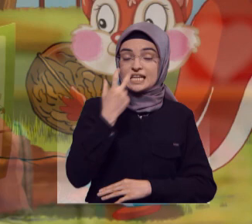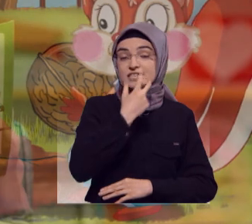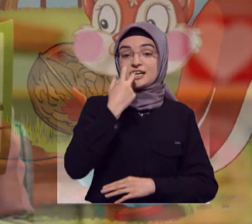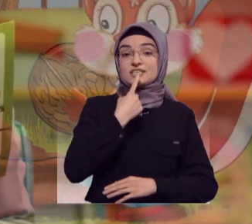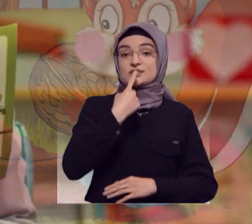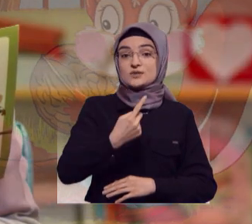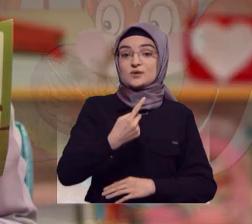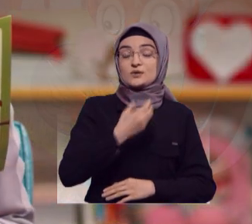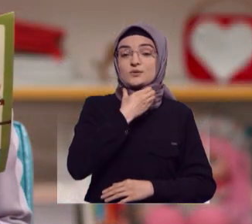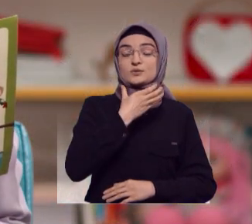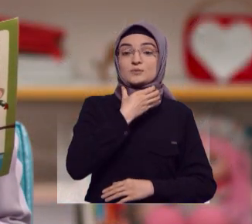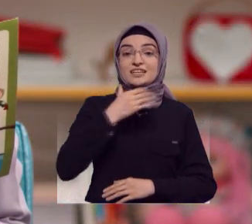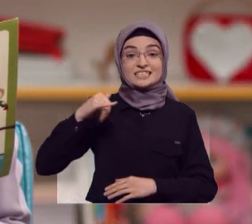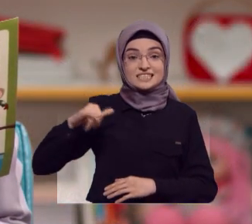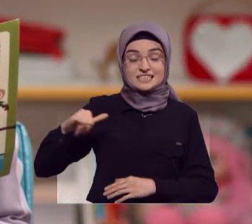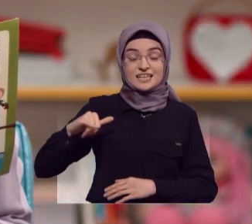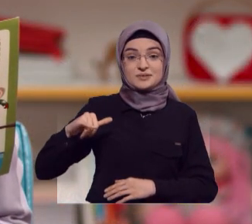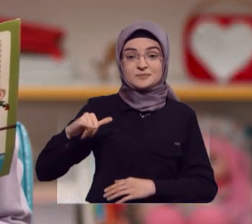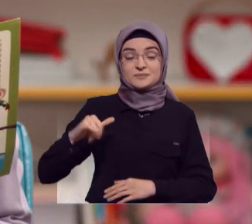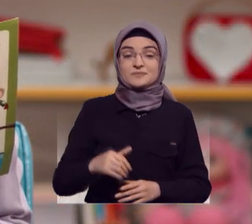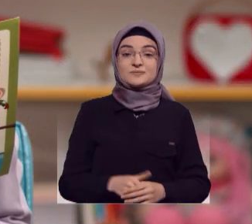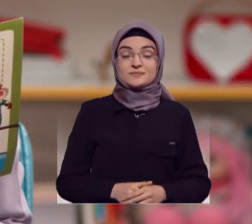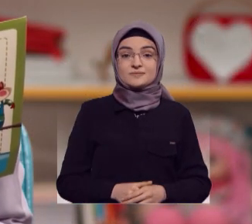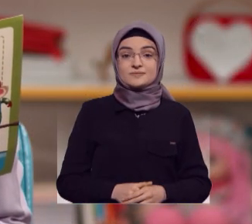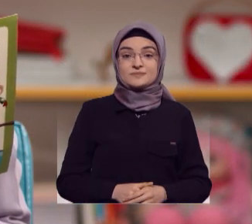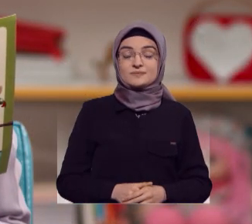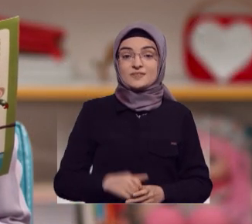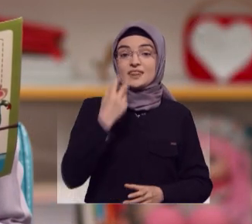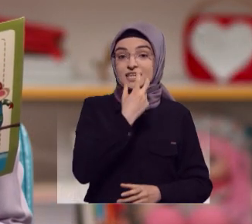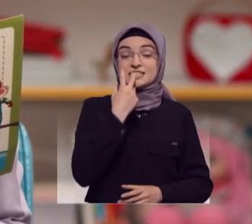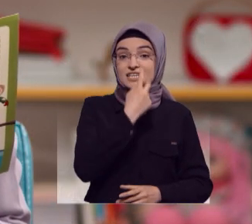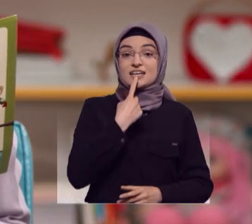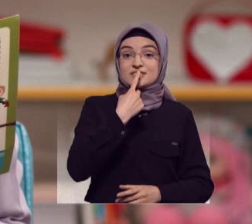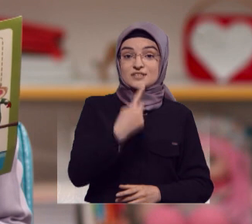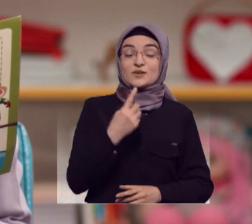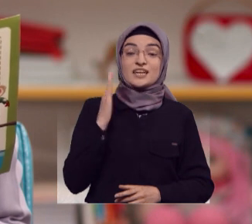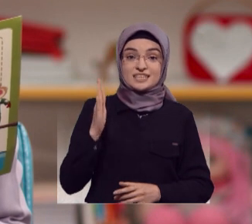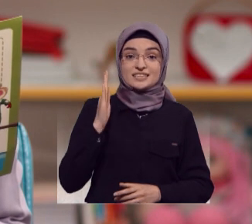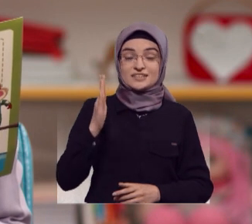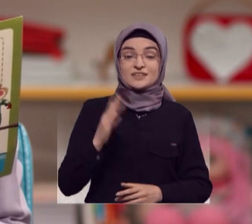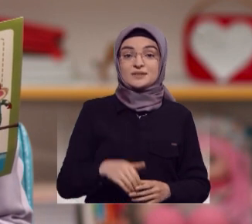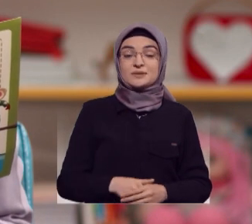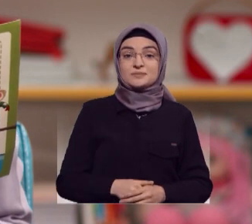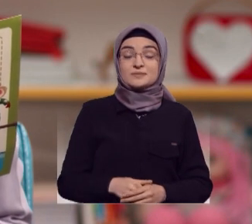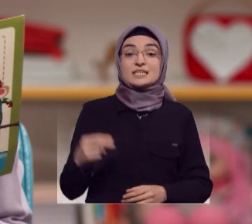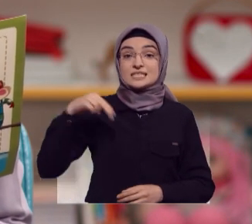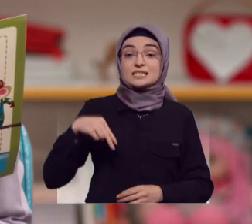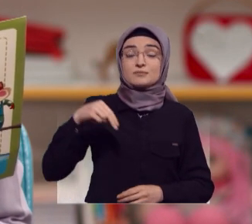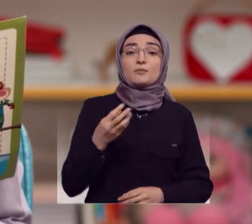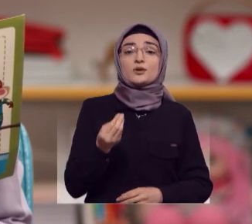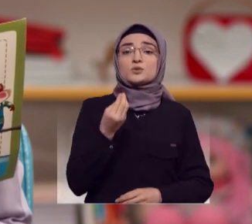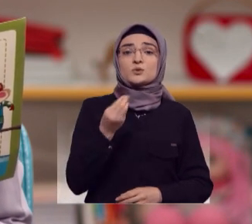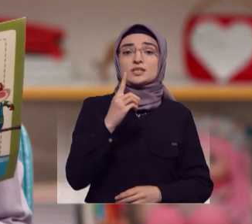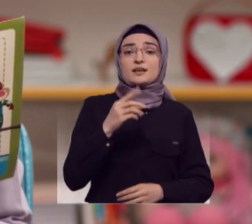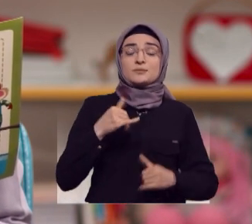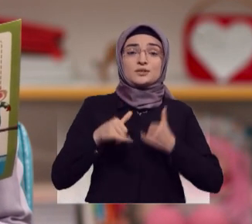şarkı söyleyerek kurbağanın yanına. Lay lay lay lay lay lay lay lay lay lay lay lay. Zıplamak ne